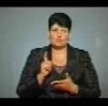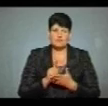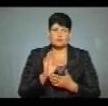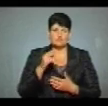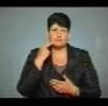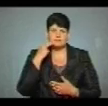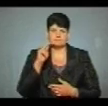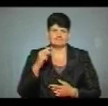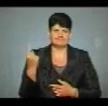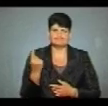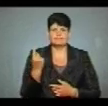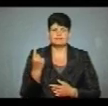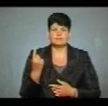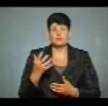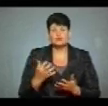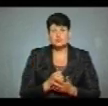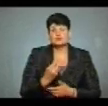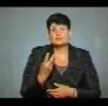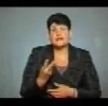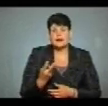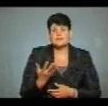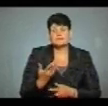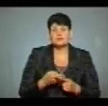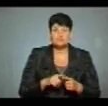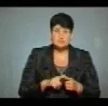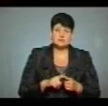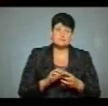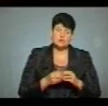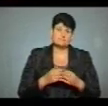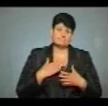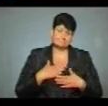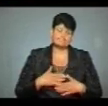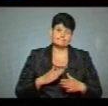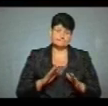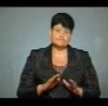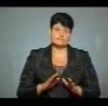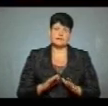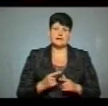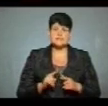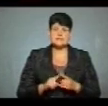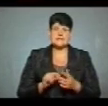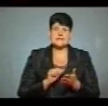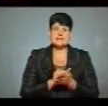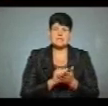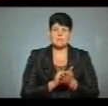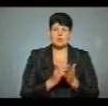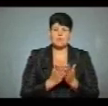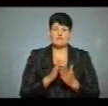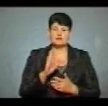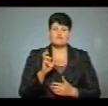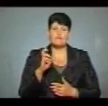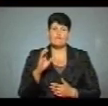першими. Вийшло третє, ми цим результатом ми довольні. Це диплом Володимира